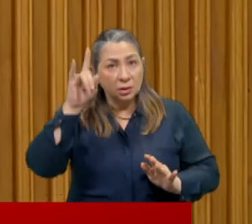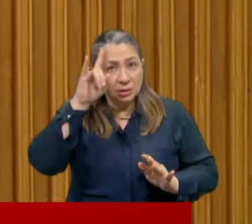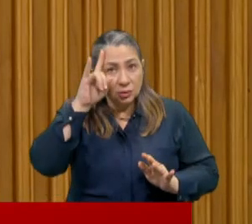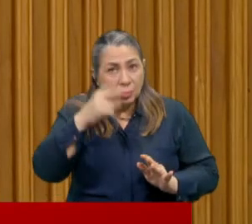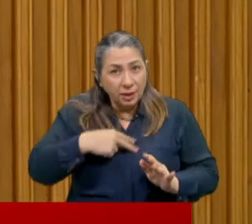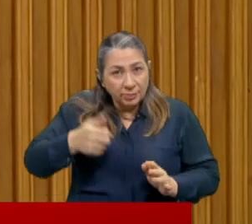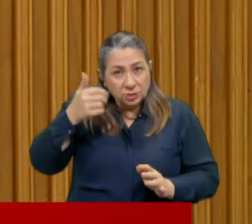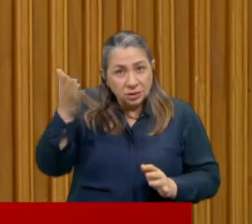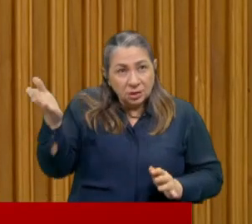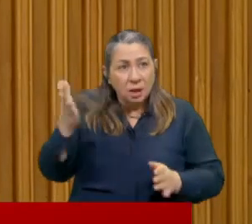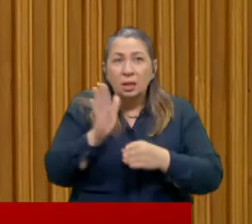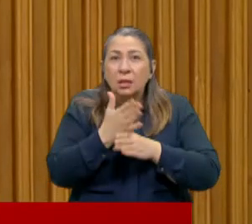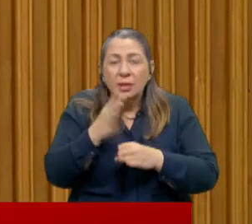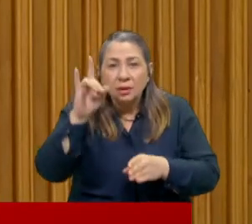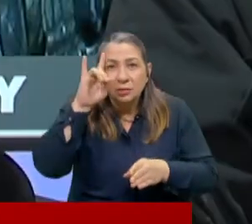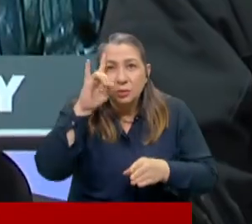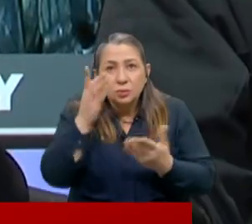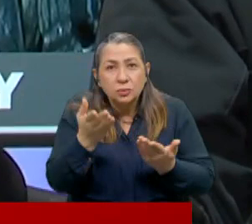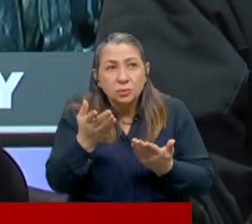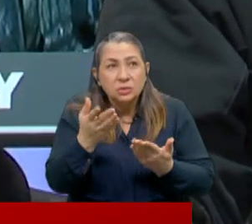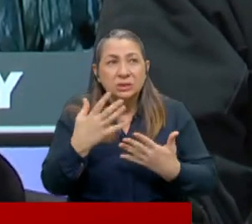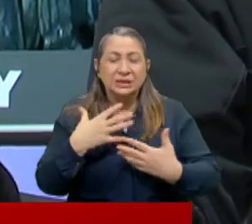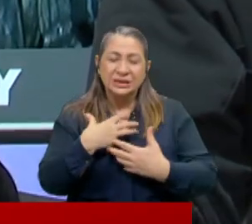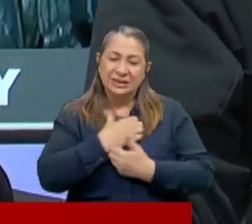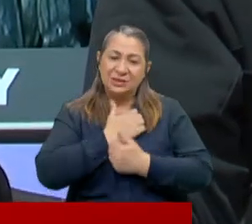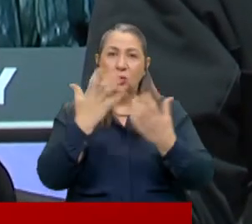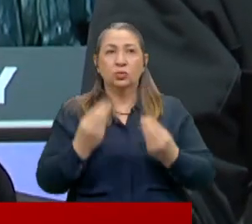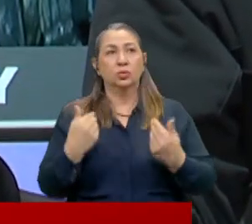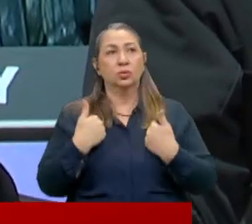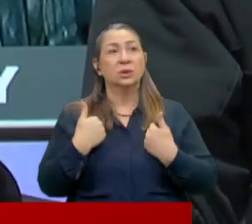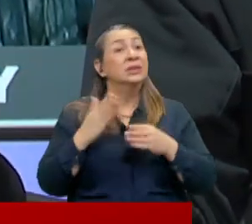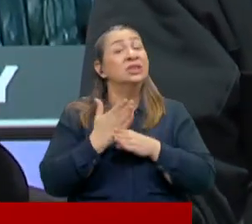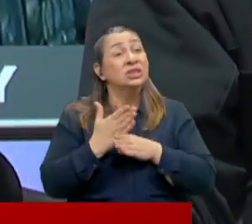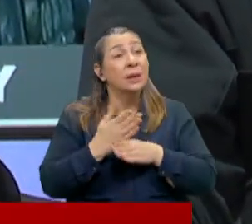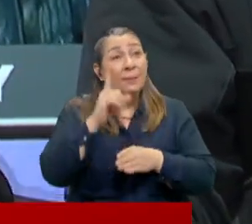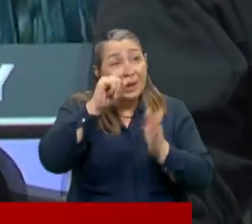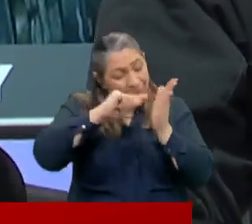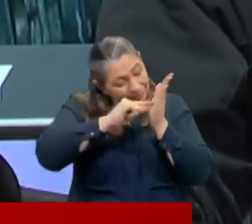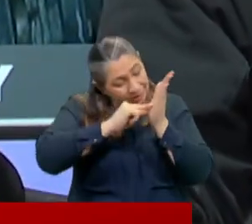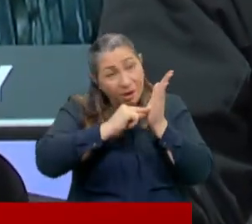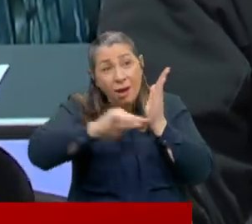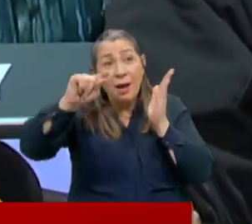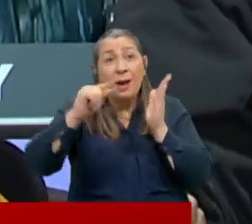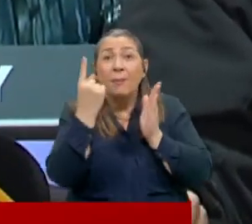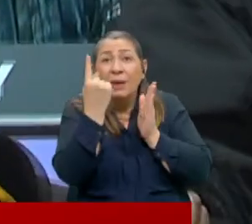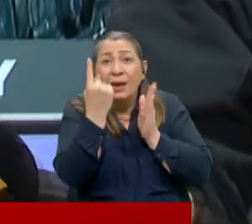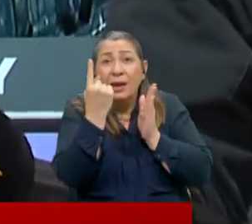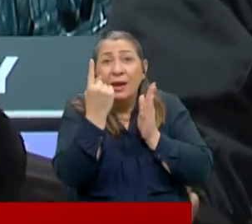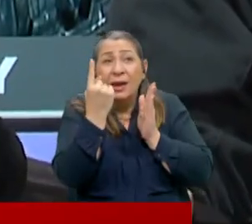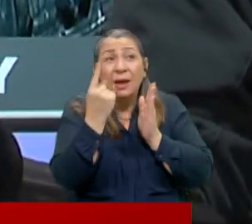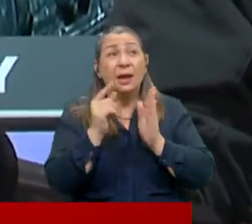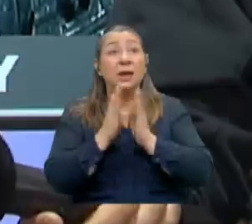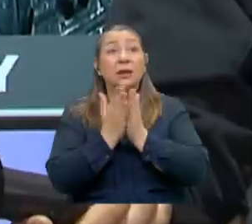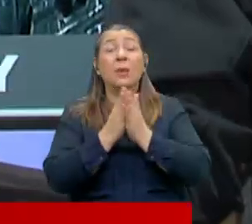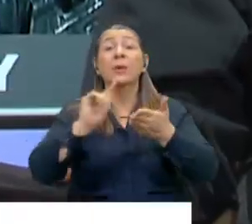belediye başkanlığı. Niye kıskanıyorsun ya? Sıkıntıya uğramış olduk. Ne için? Bir imza. O bir tane imza.